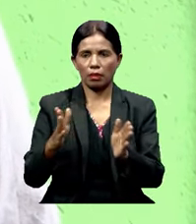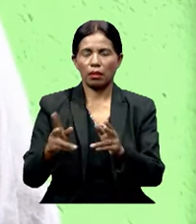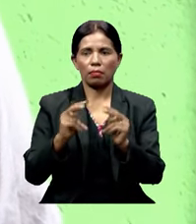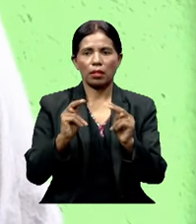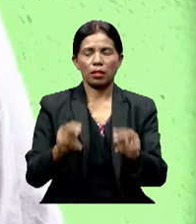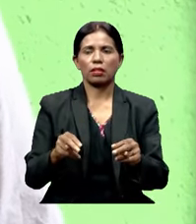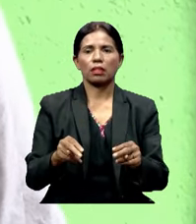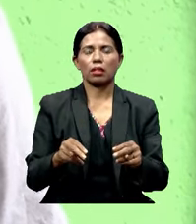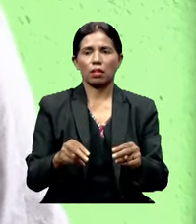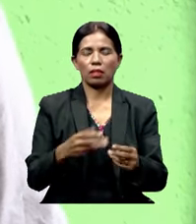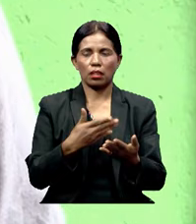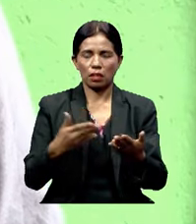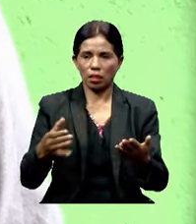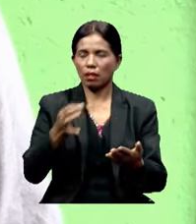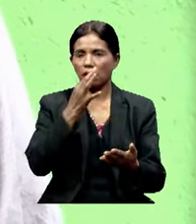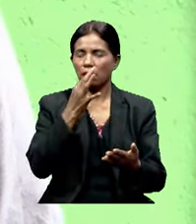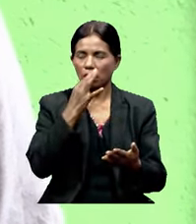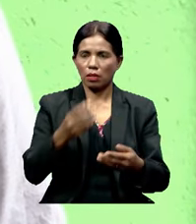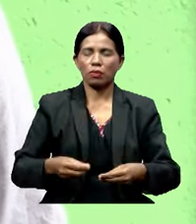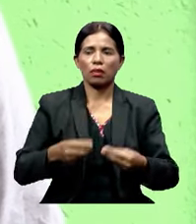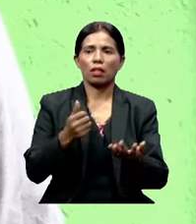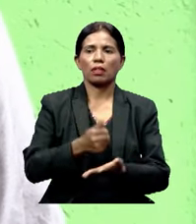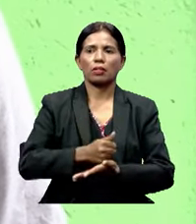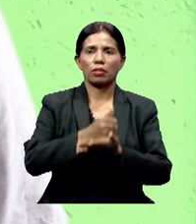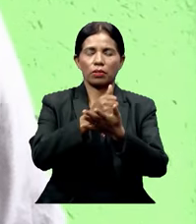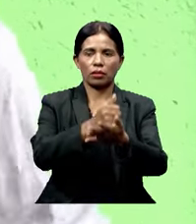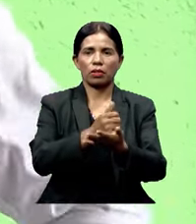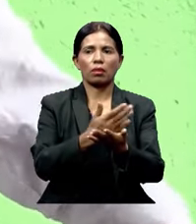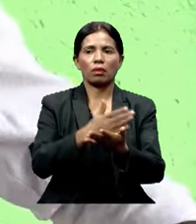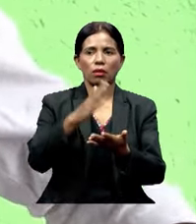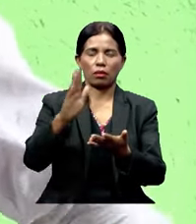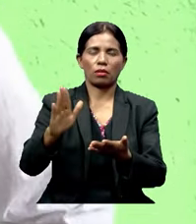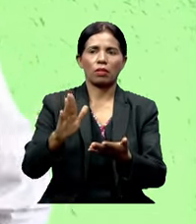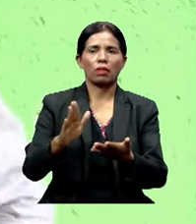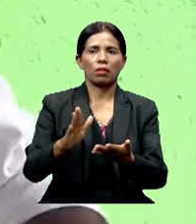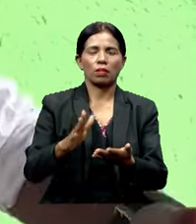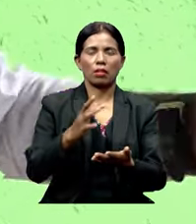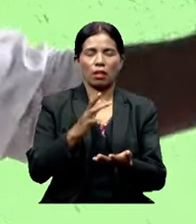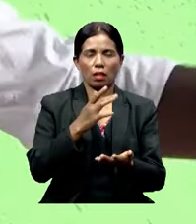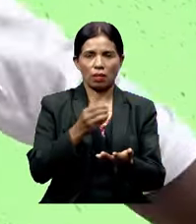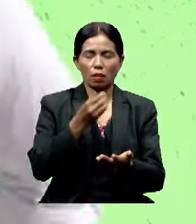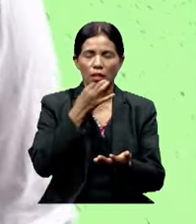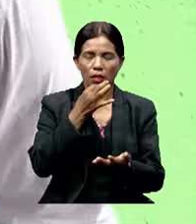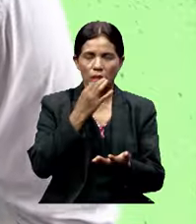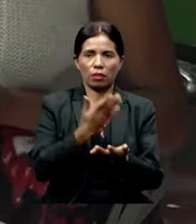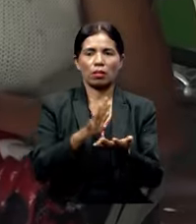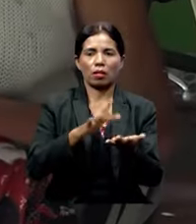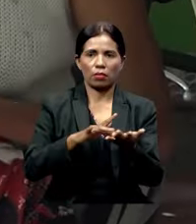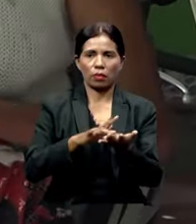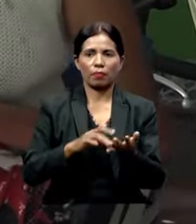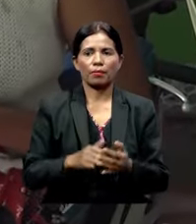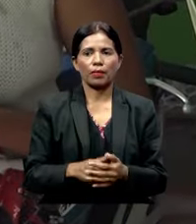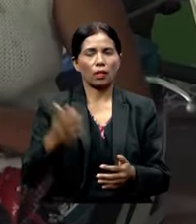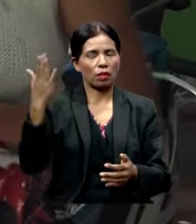bazi kuruma ba apoi ba inang minang ne hodi hola netik hang hodi hola netik ai moru kuruma. Antes